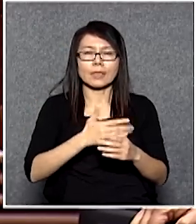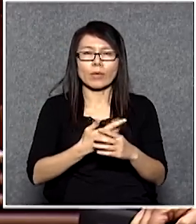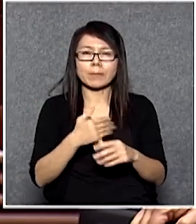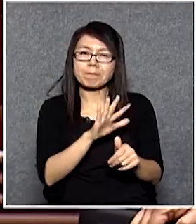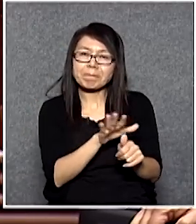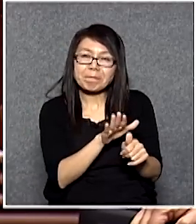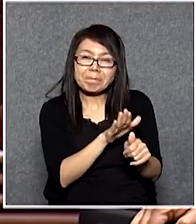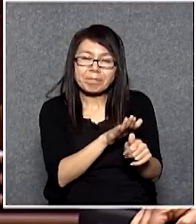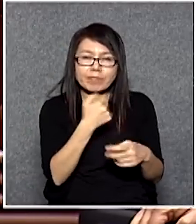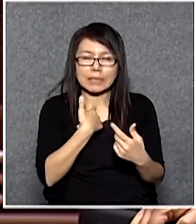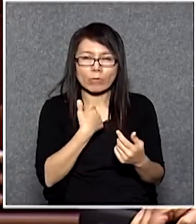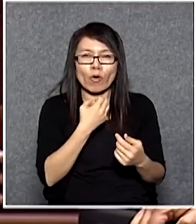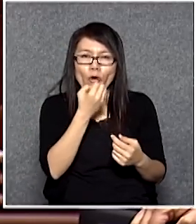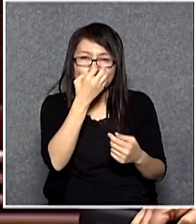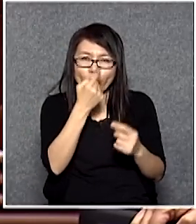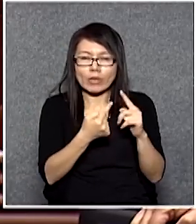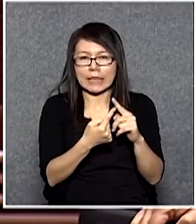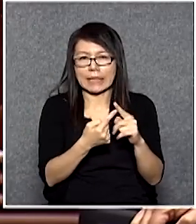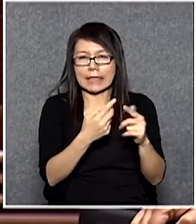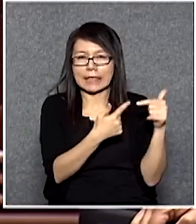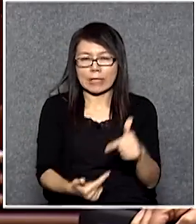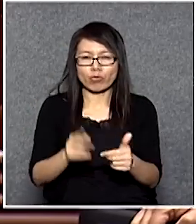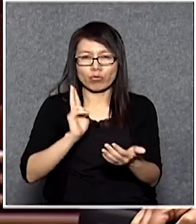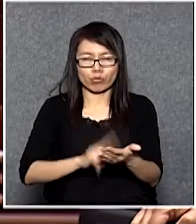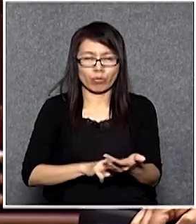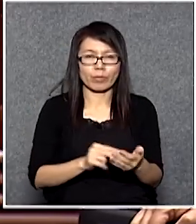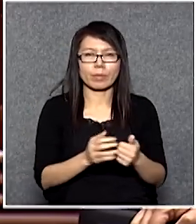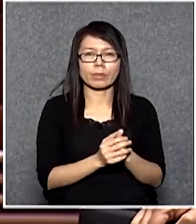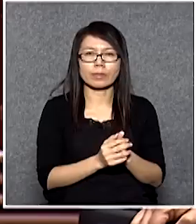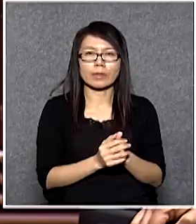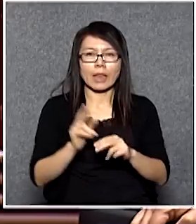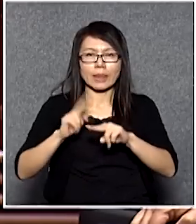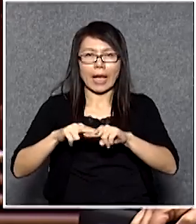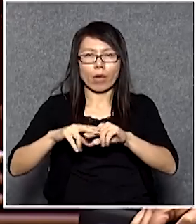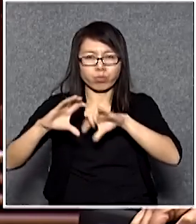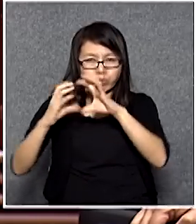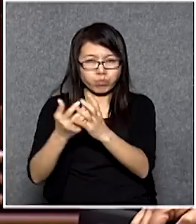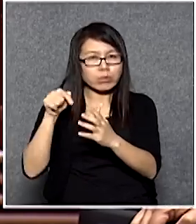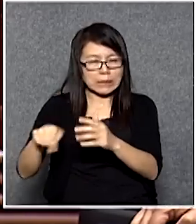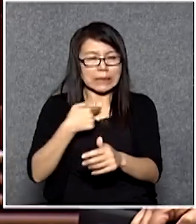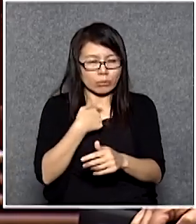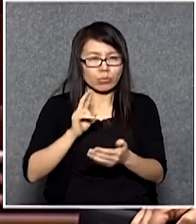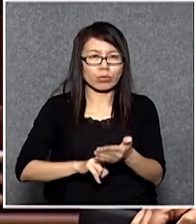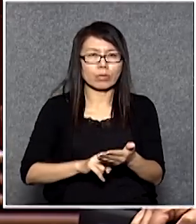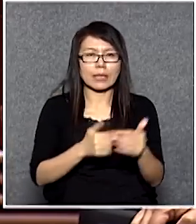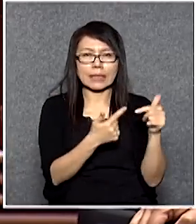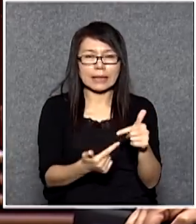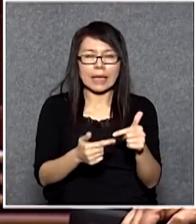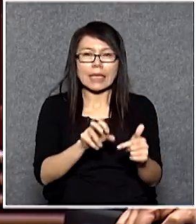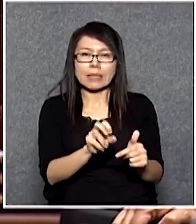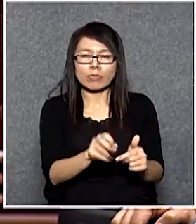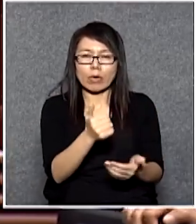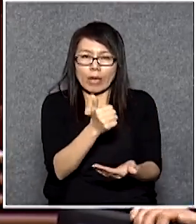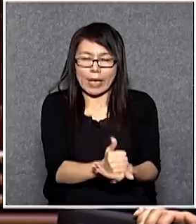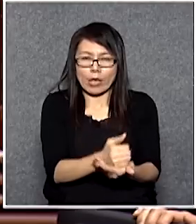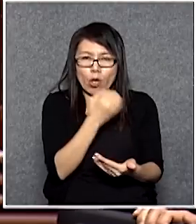人繼續相信共產黨嘛，繼續留下在香港嘛。